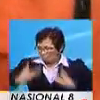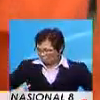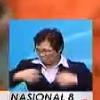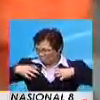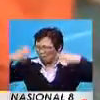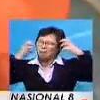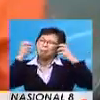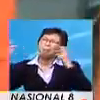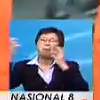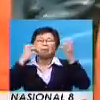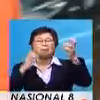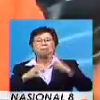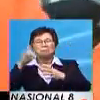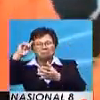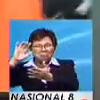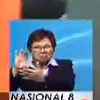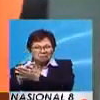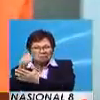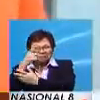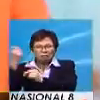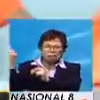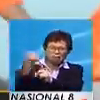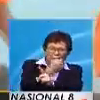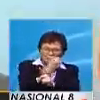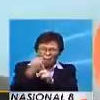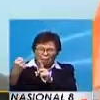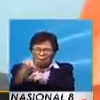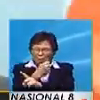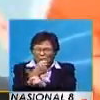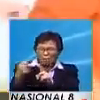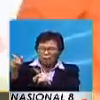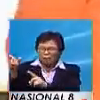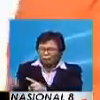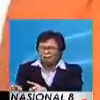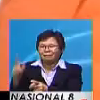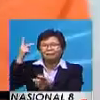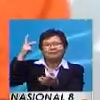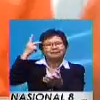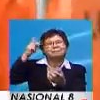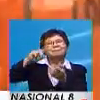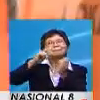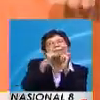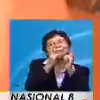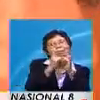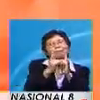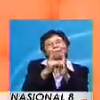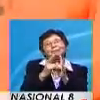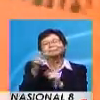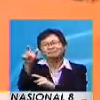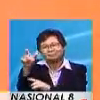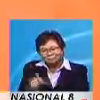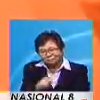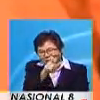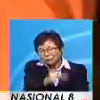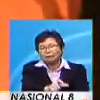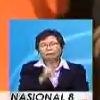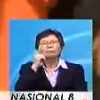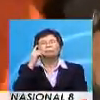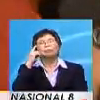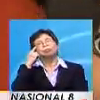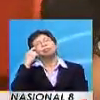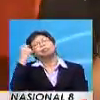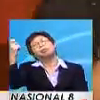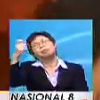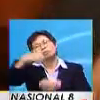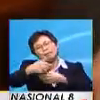bahagian badan dipercayai akibat didera suspek yang juga kenalan lelakinya mangsa dikatakan tidak sedarkan diri